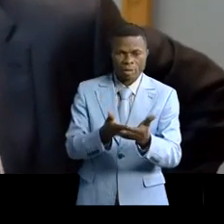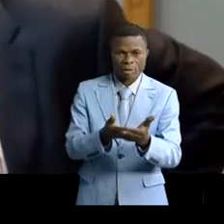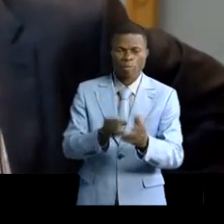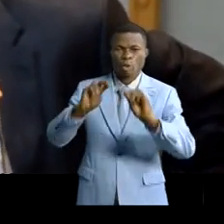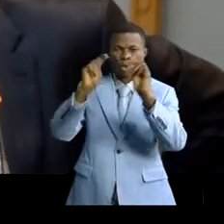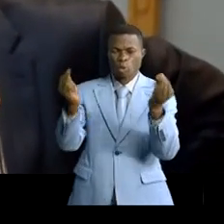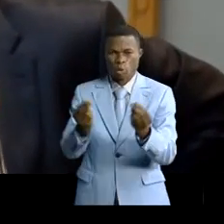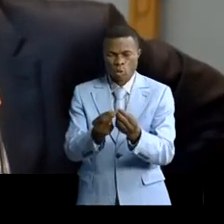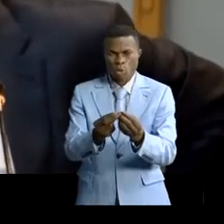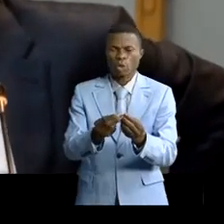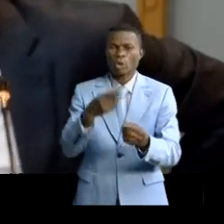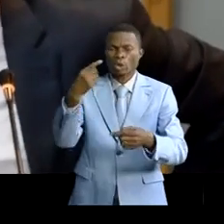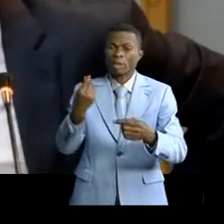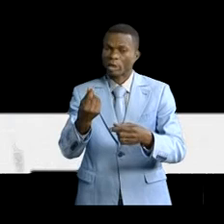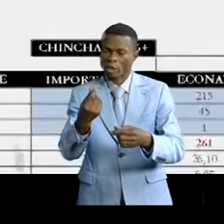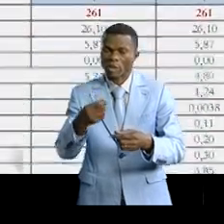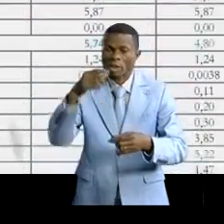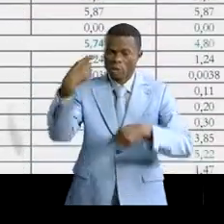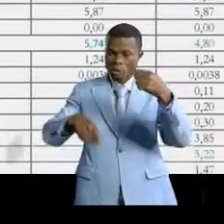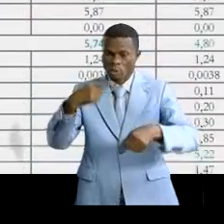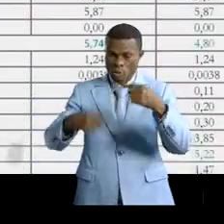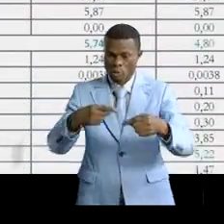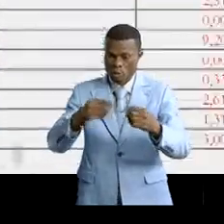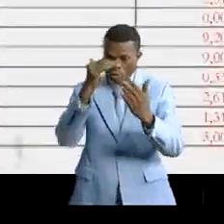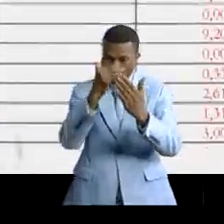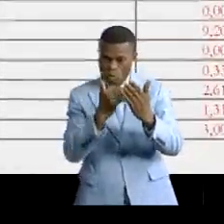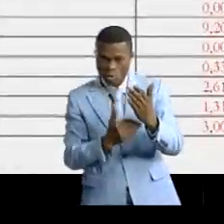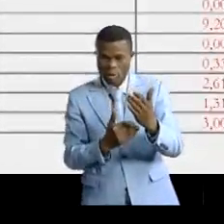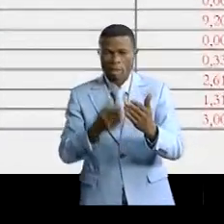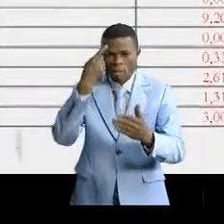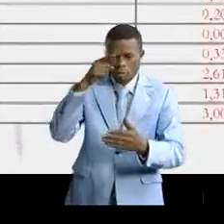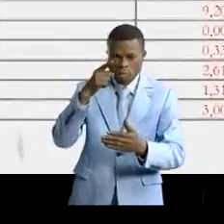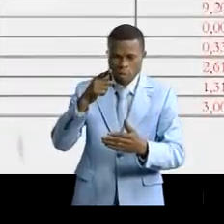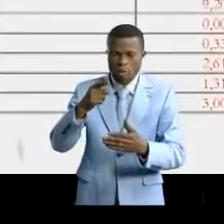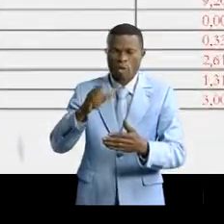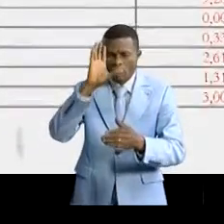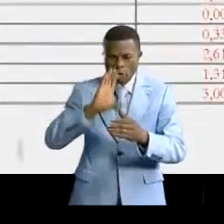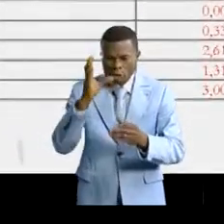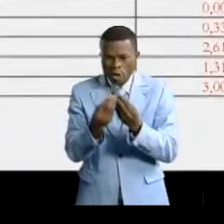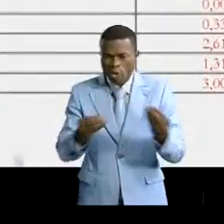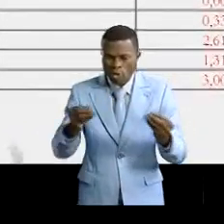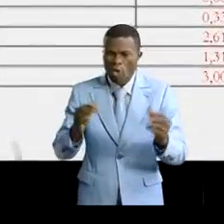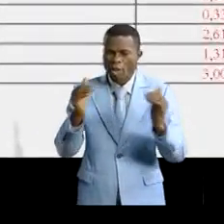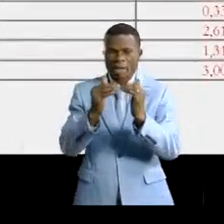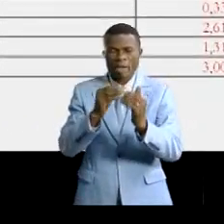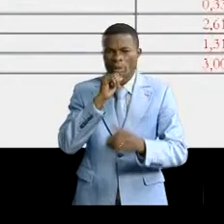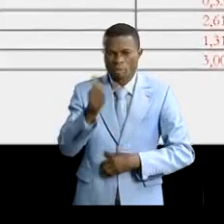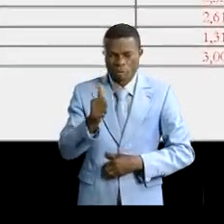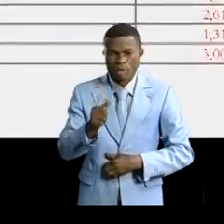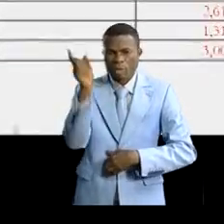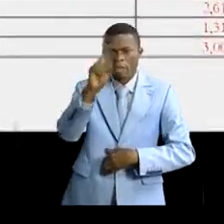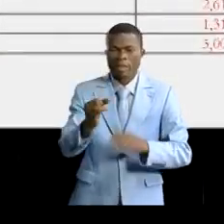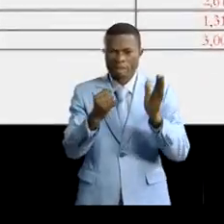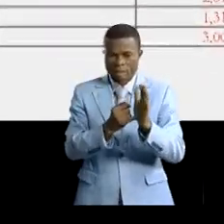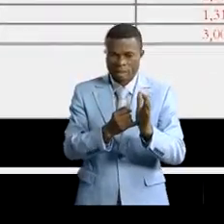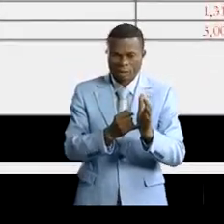structure de prix a été analysée de fond en comble, afin d'en extirper tous les éléments non incorporables. 36 au total ont